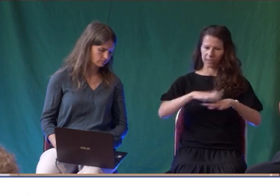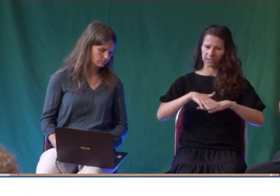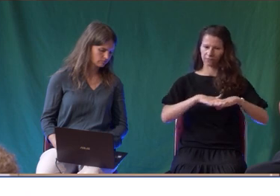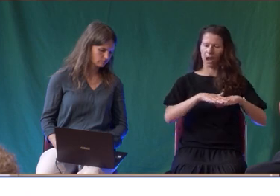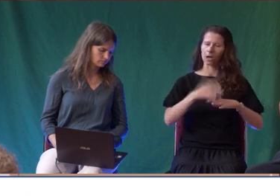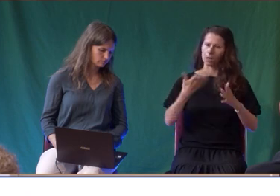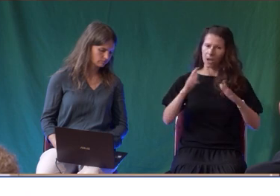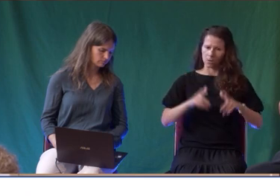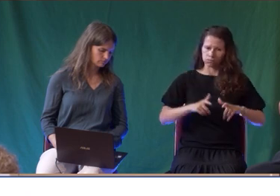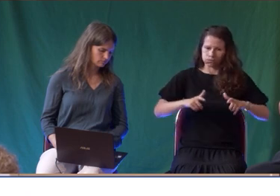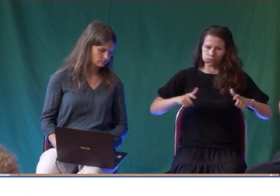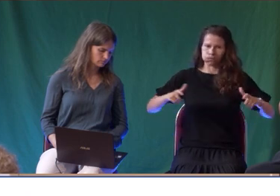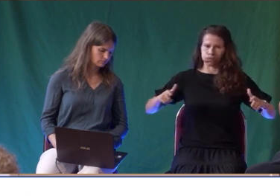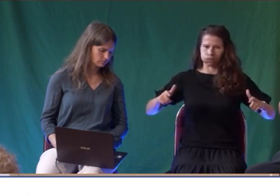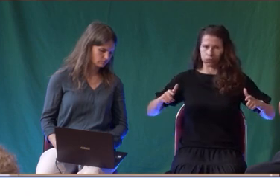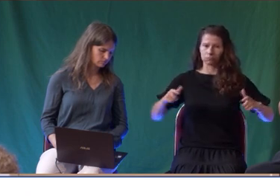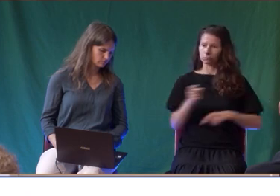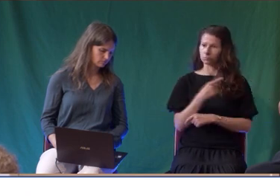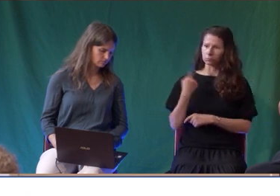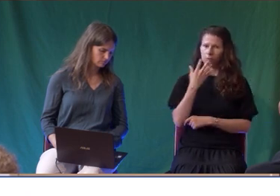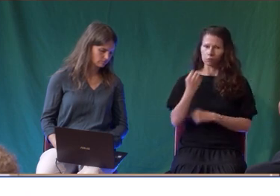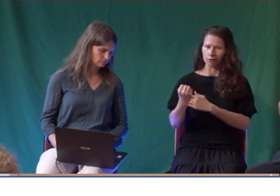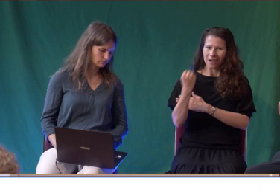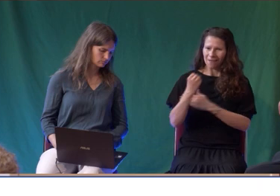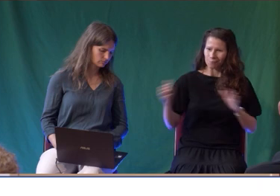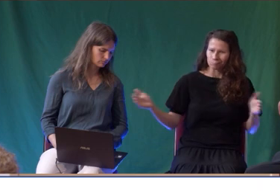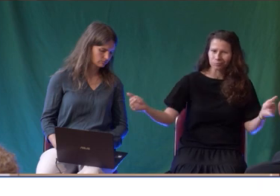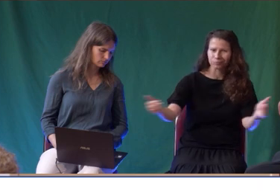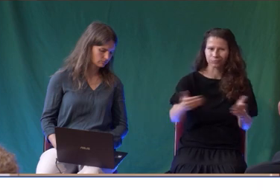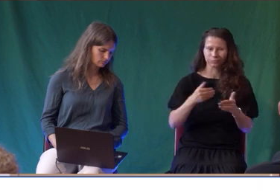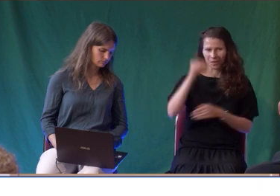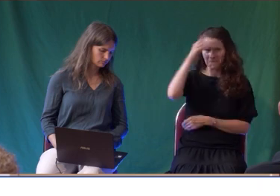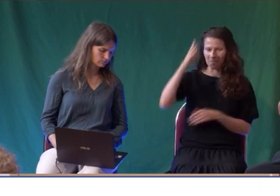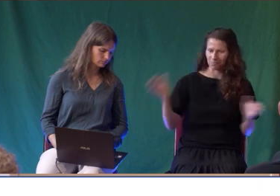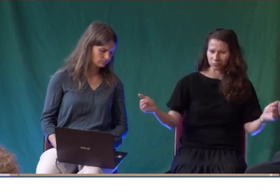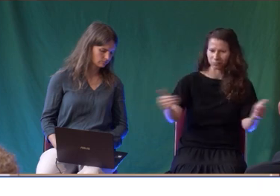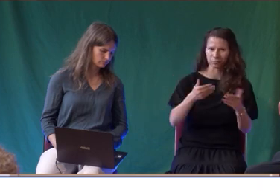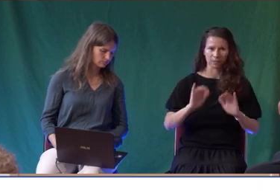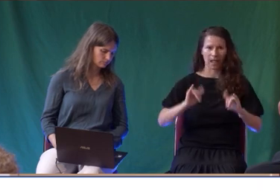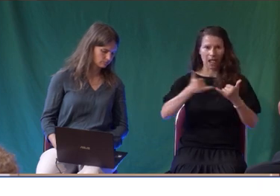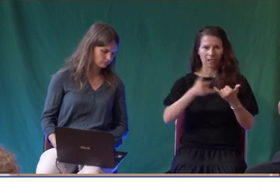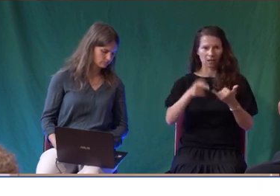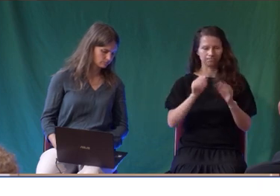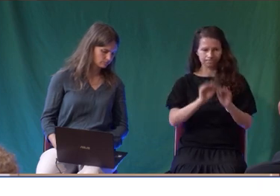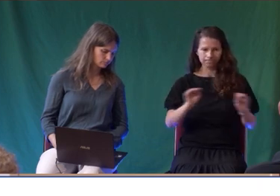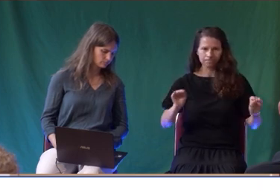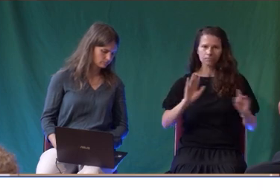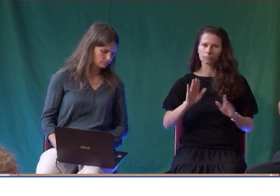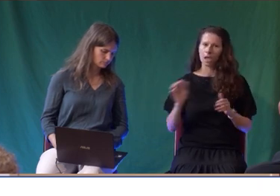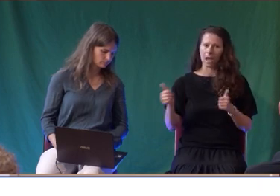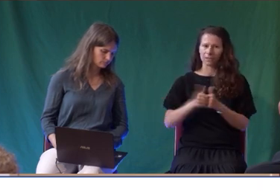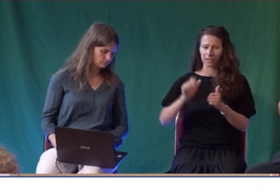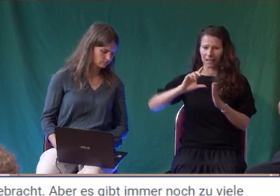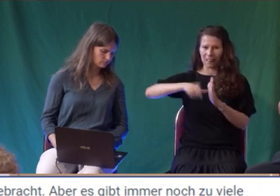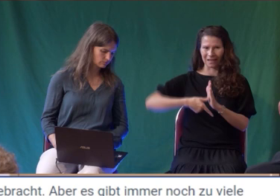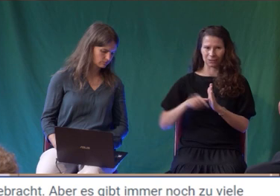ausbauen um einfach wirklich unsere Kräfte zu bündeln und Eltern qualifizierte Assistenzleistungen zur Seite zu